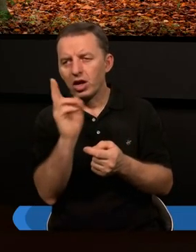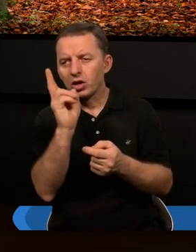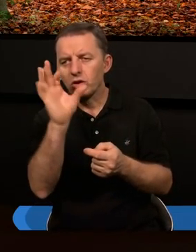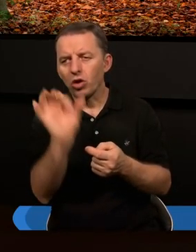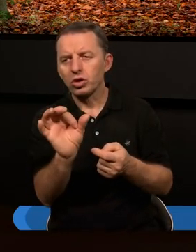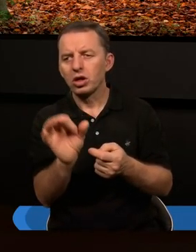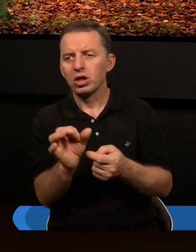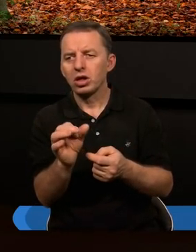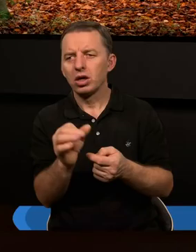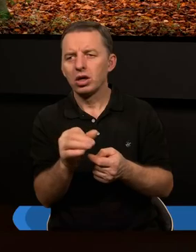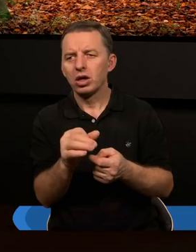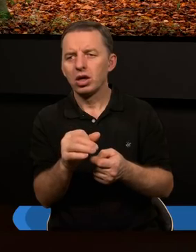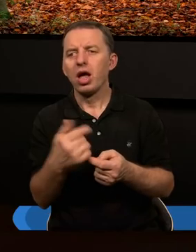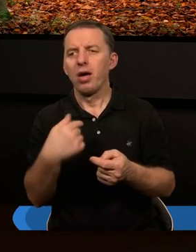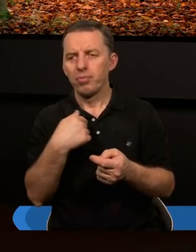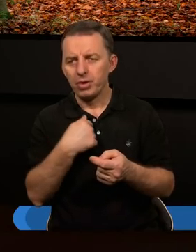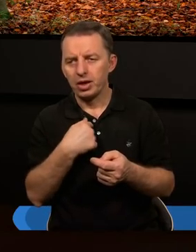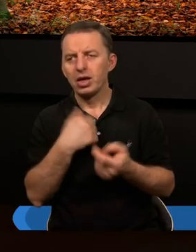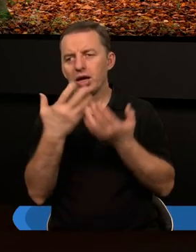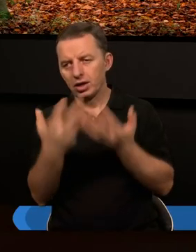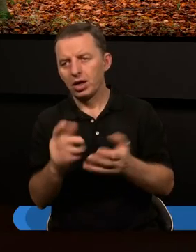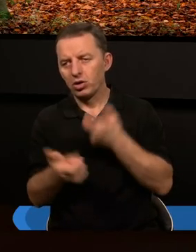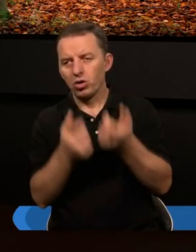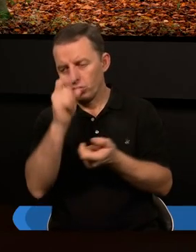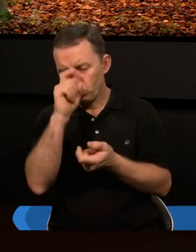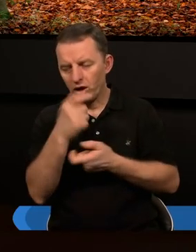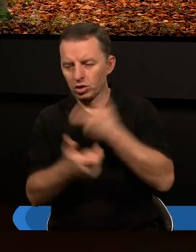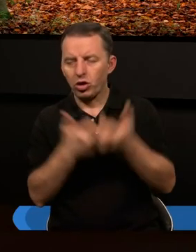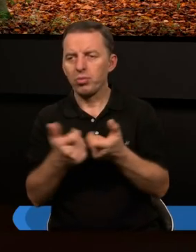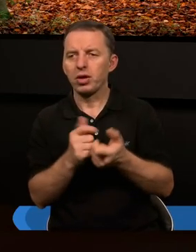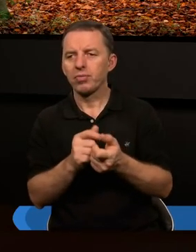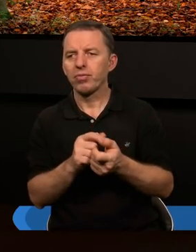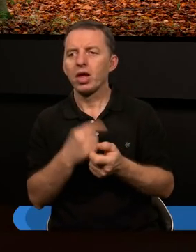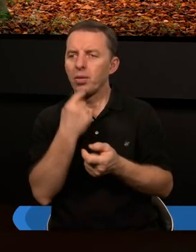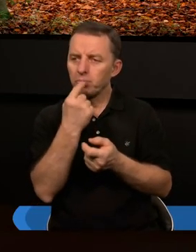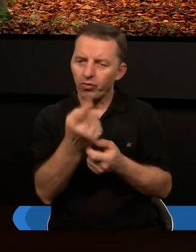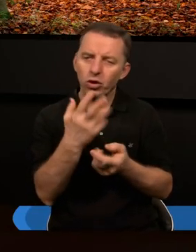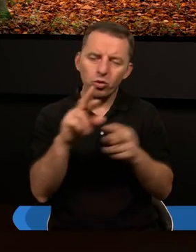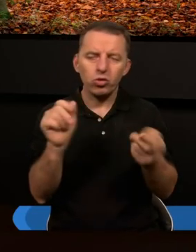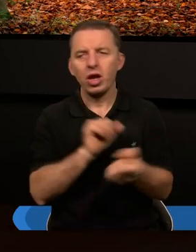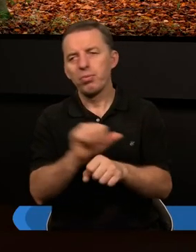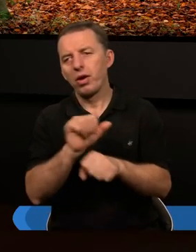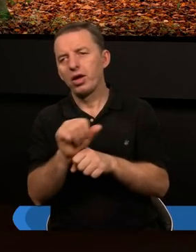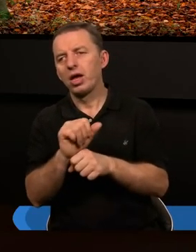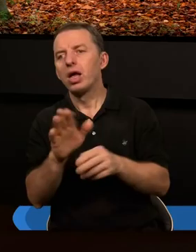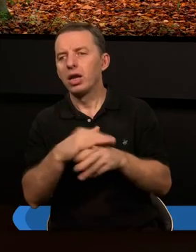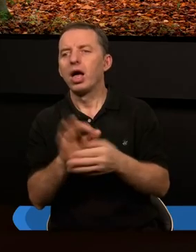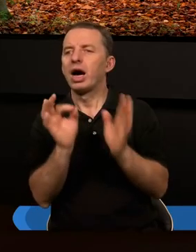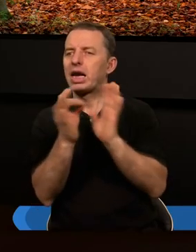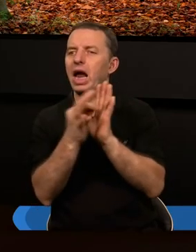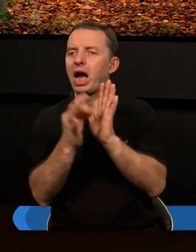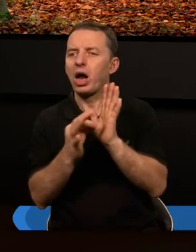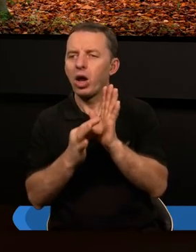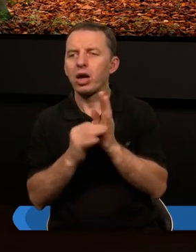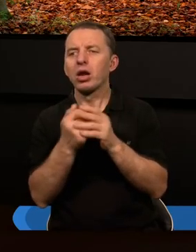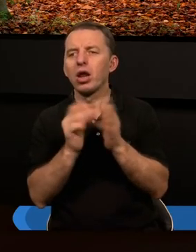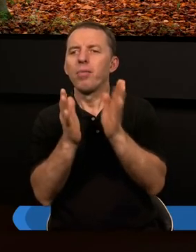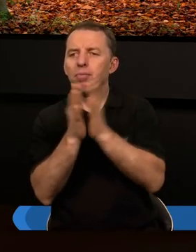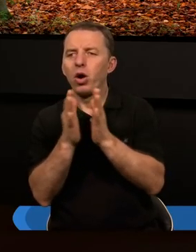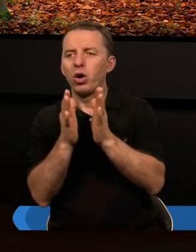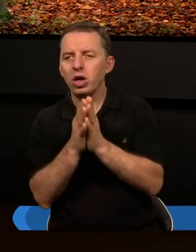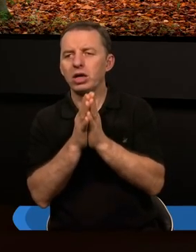że ktoś mi chce coś złego wyrządzić, szkodzić, różnie bywa, to zaczynam się regularnie o tę osobę